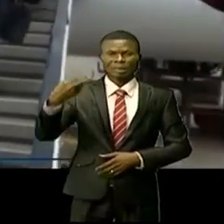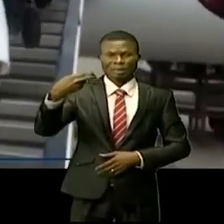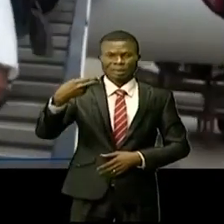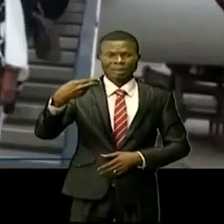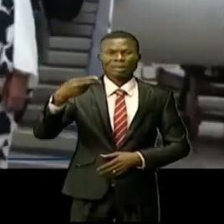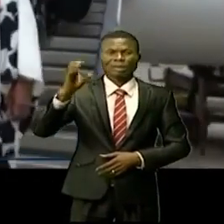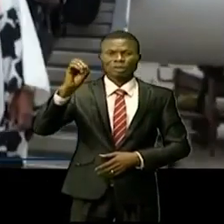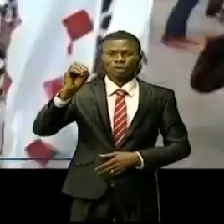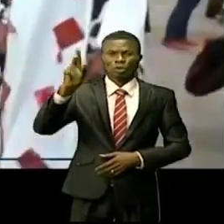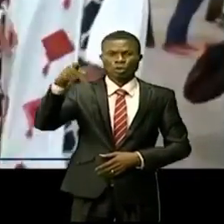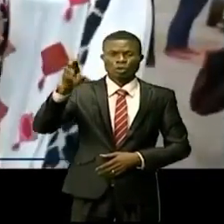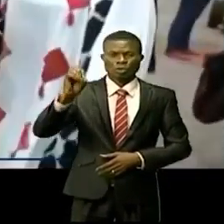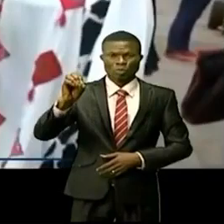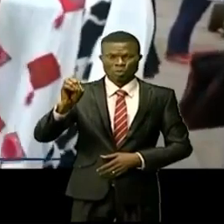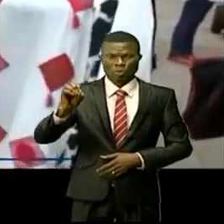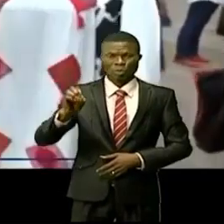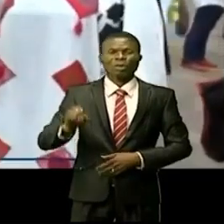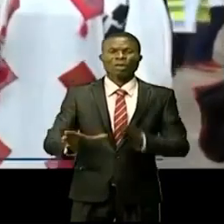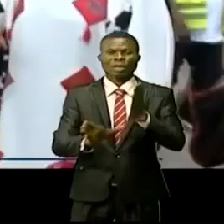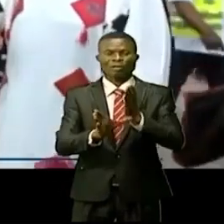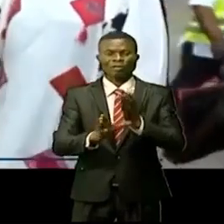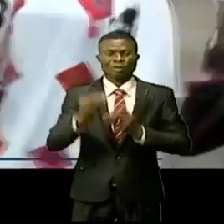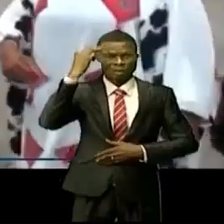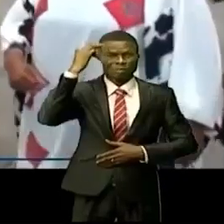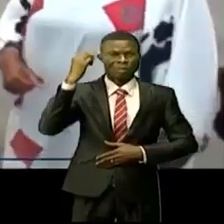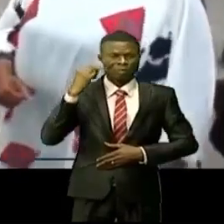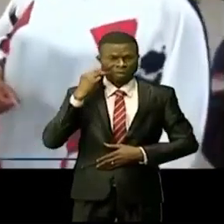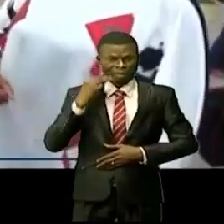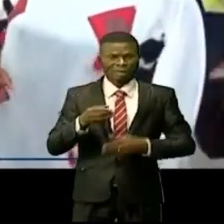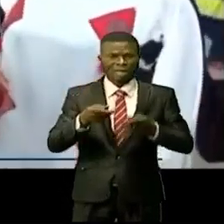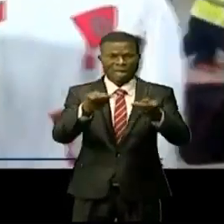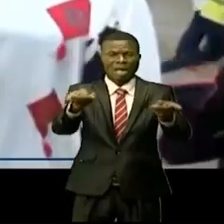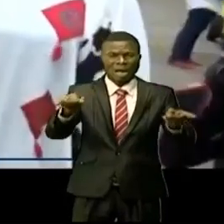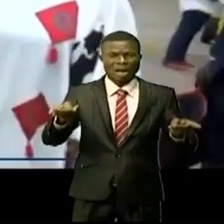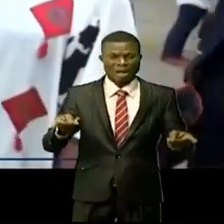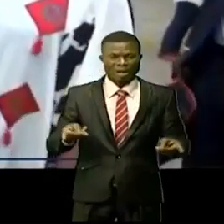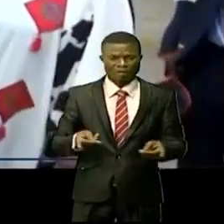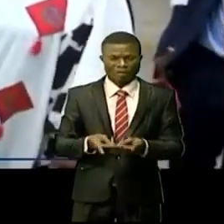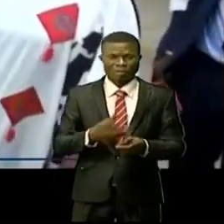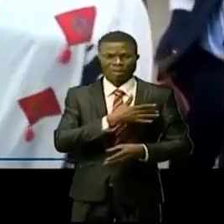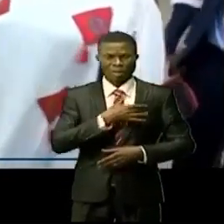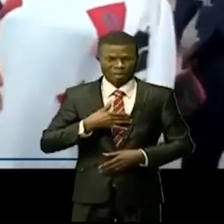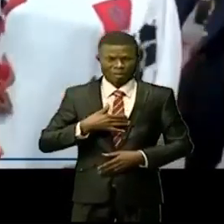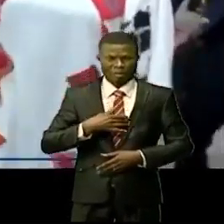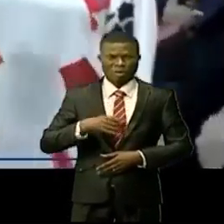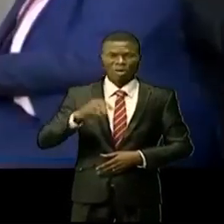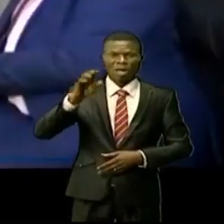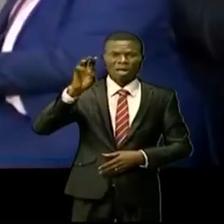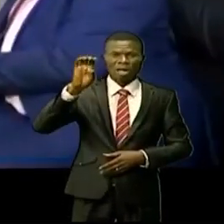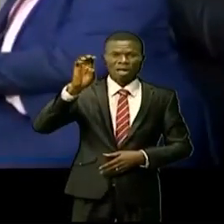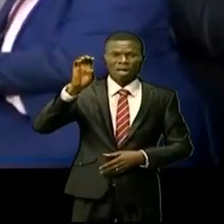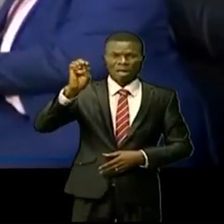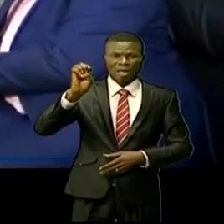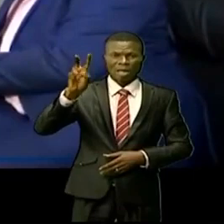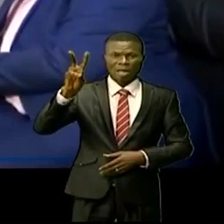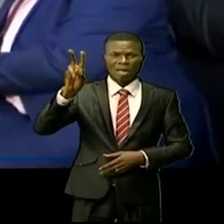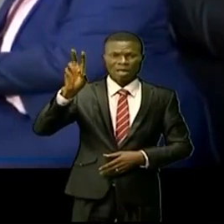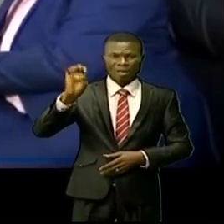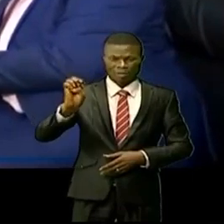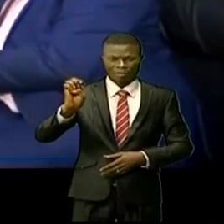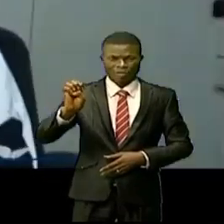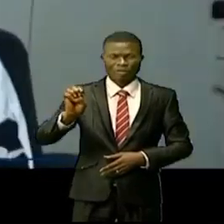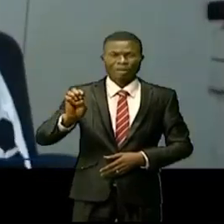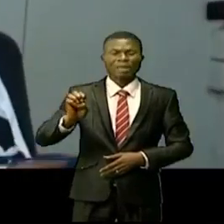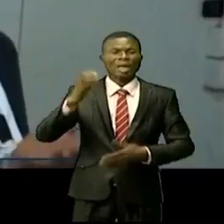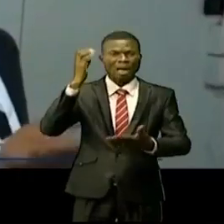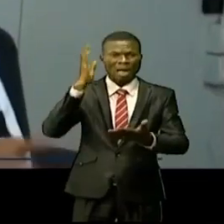Eve Bazaïba, vient pour une mission officielle des terrains ponctuée sur différents sites. Cette mission de 10 jours ne s'arrête pas seulement à